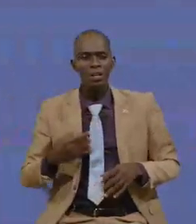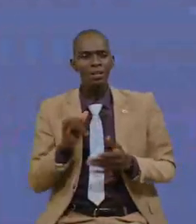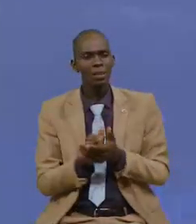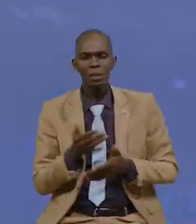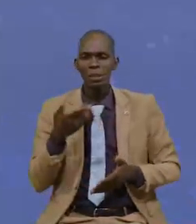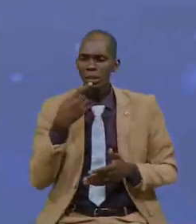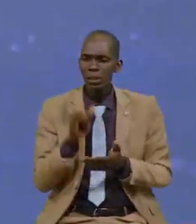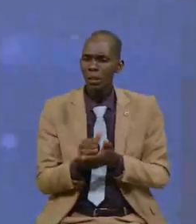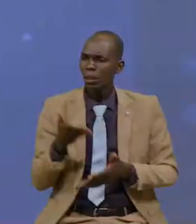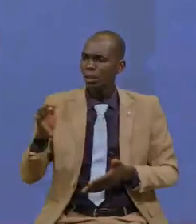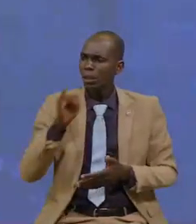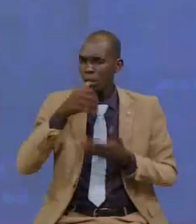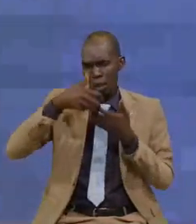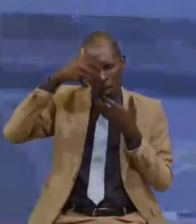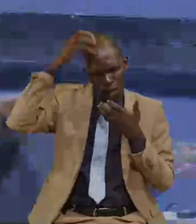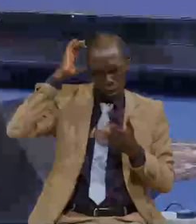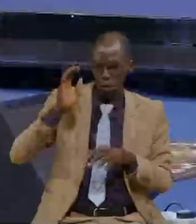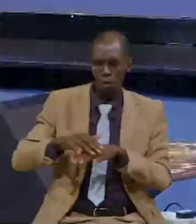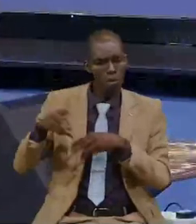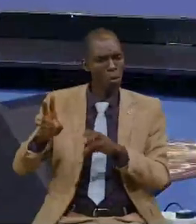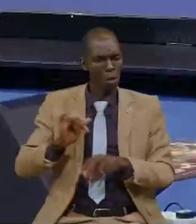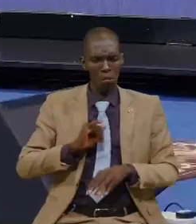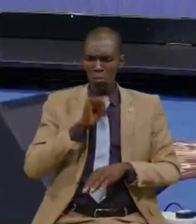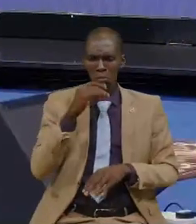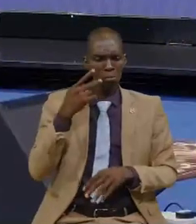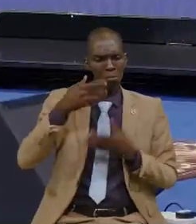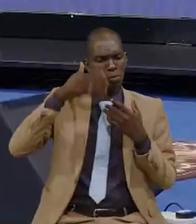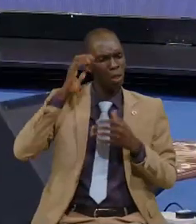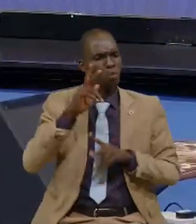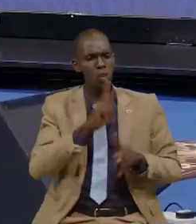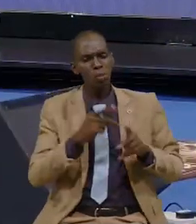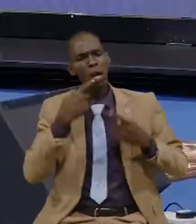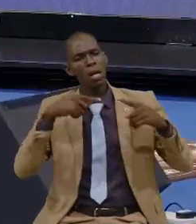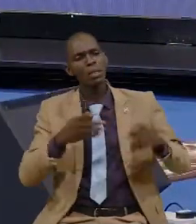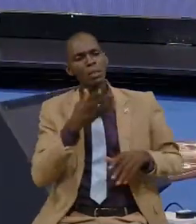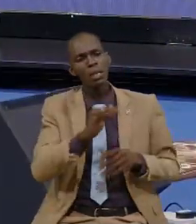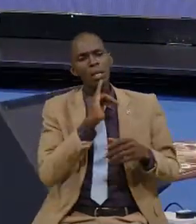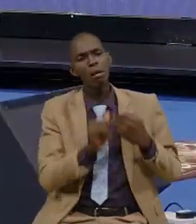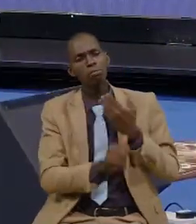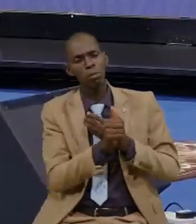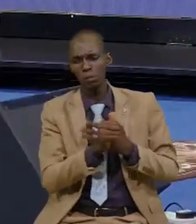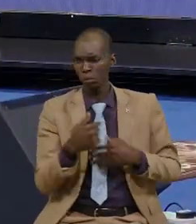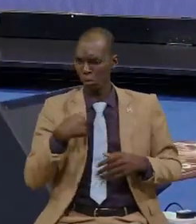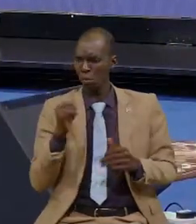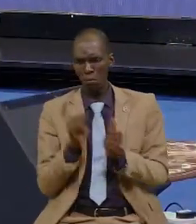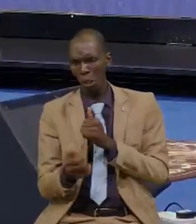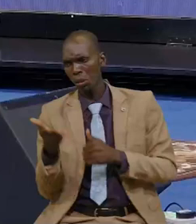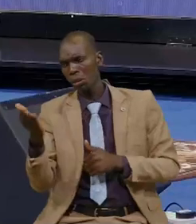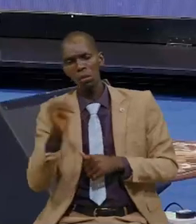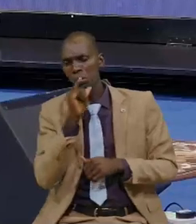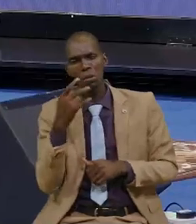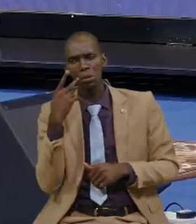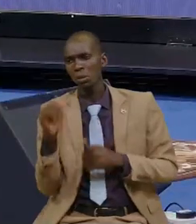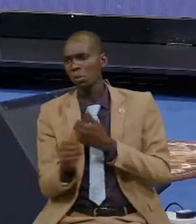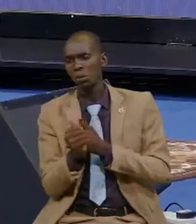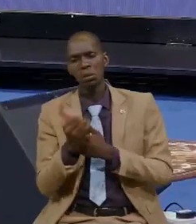disent qu'il y a eu un lion sur la voie là-bas, mais je suis passé par là, il n'y a pas de lion. Ils disent qu'il y a des étrangers là-bas, il y a un animal là-bas. Moi,